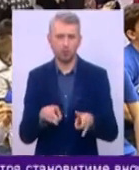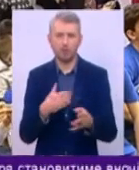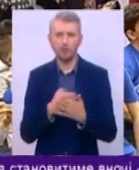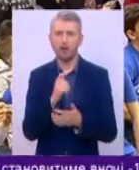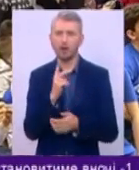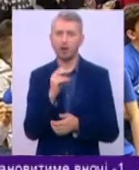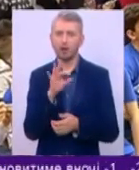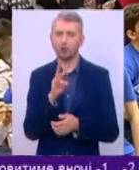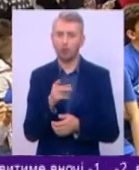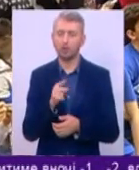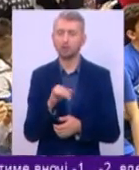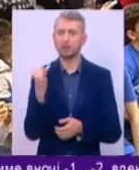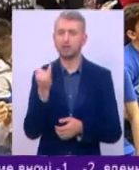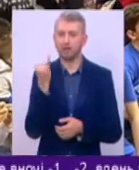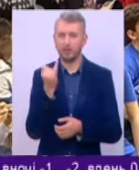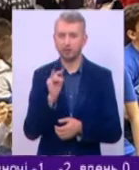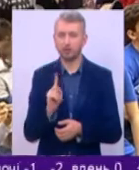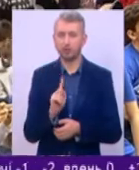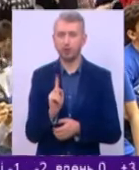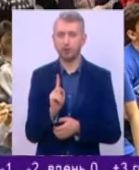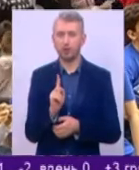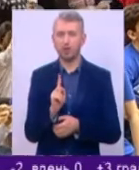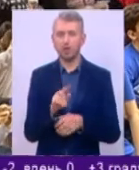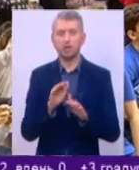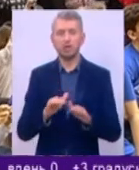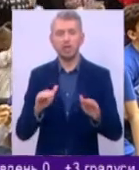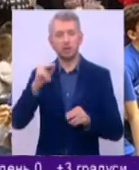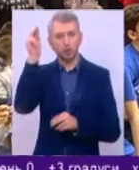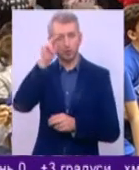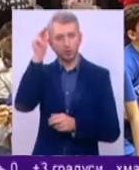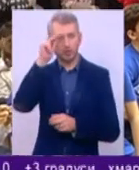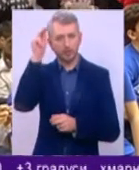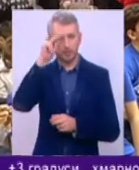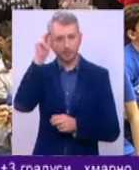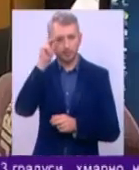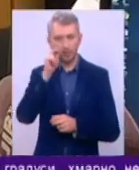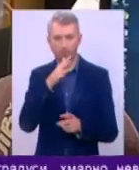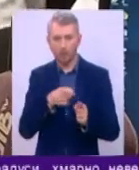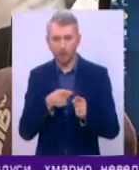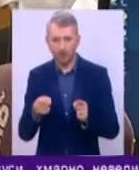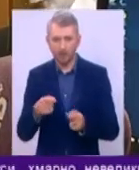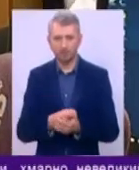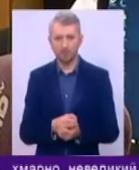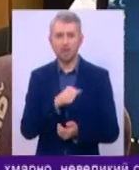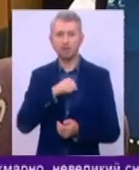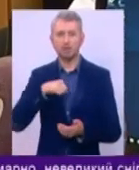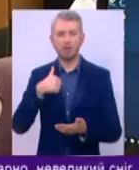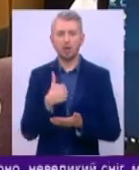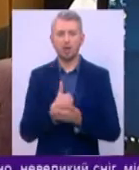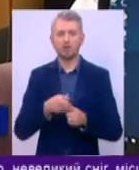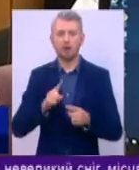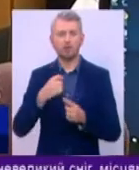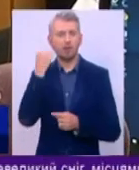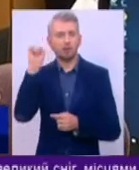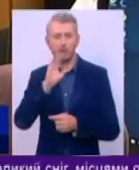хакатон тем и интересен, что дети учатся в процессе. Самое главное – это не